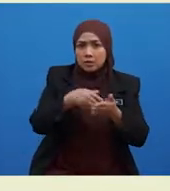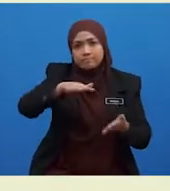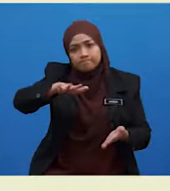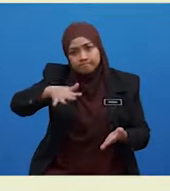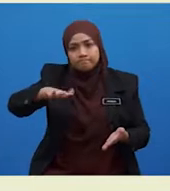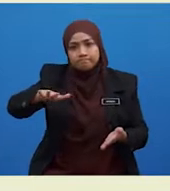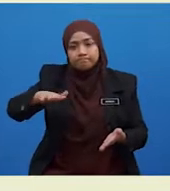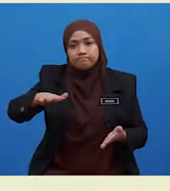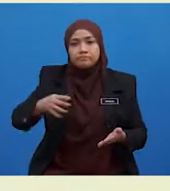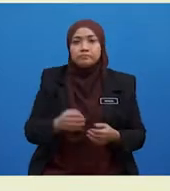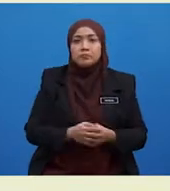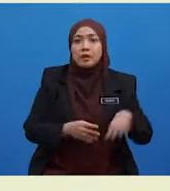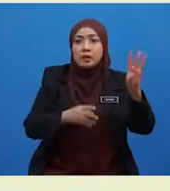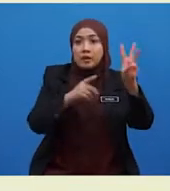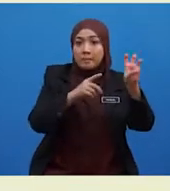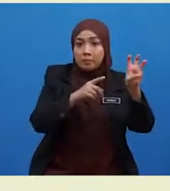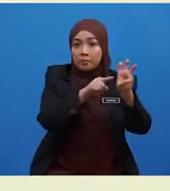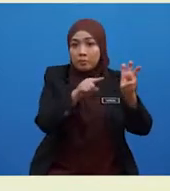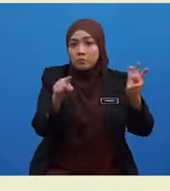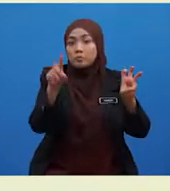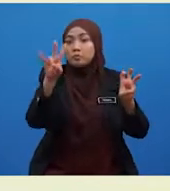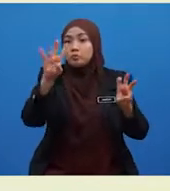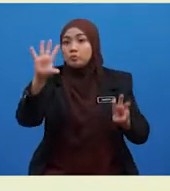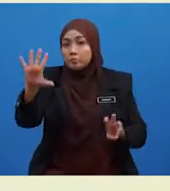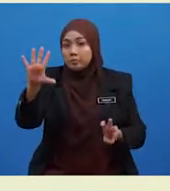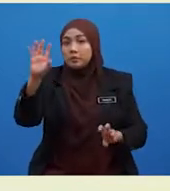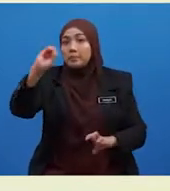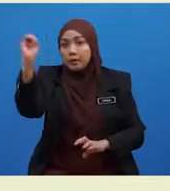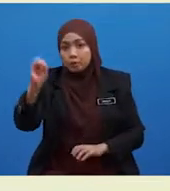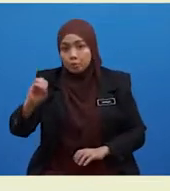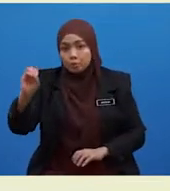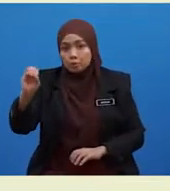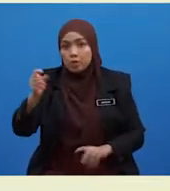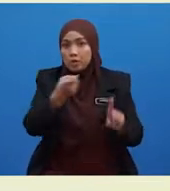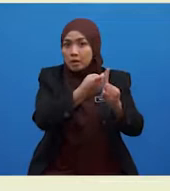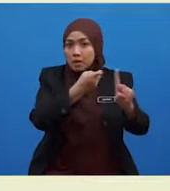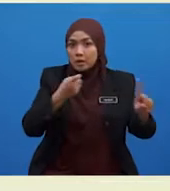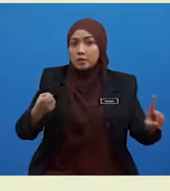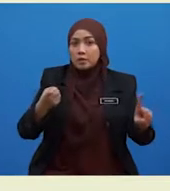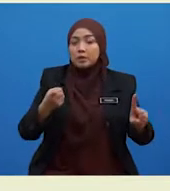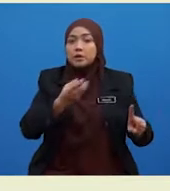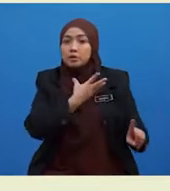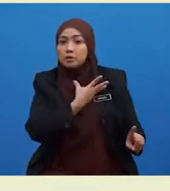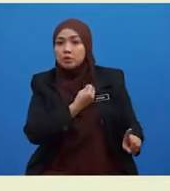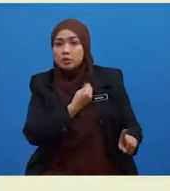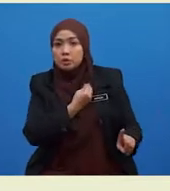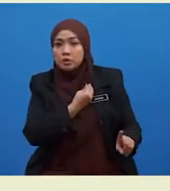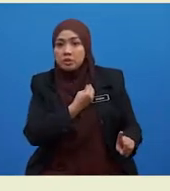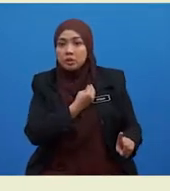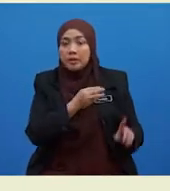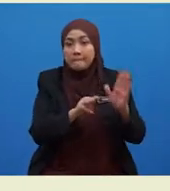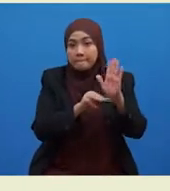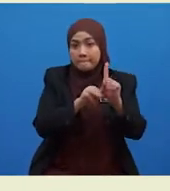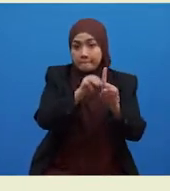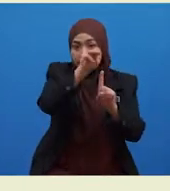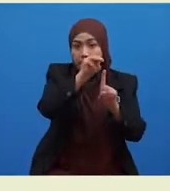sederhana atau sekitar 60 hingga 75% daripada kadar denyutan jantung